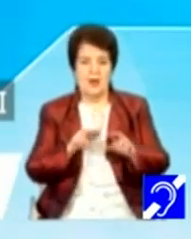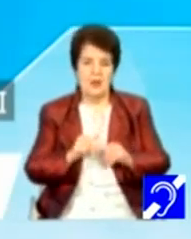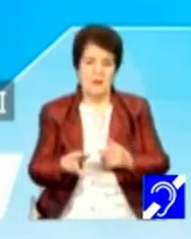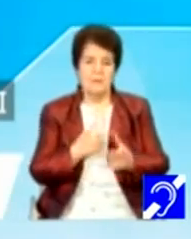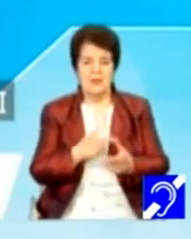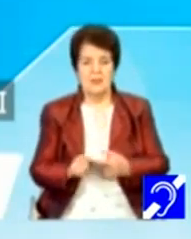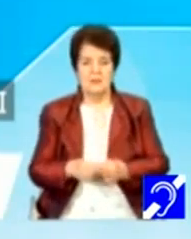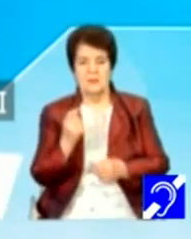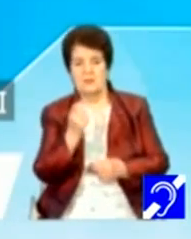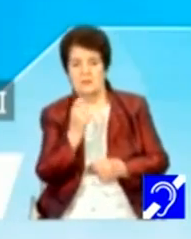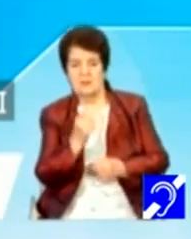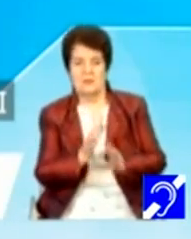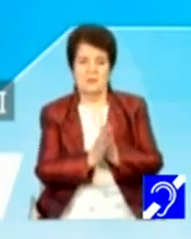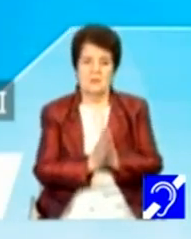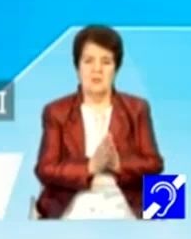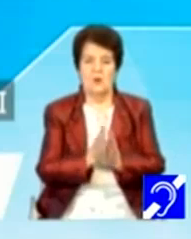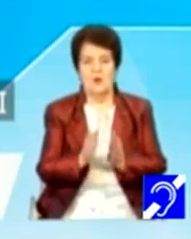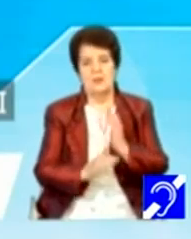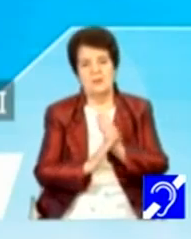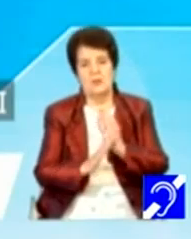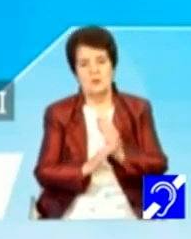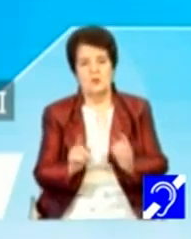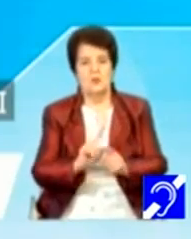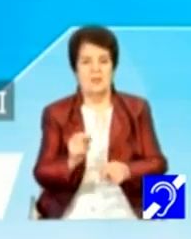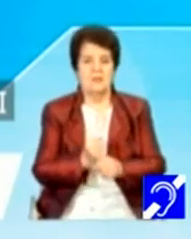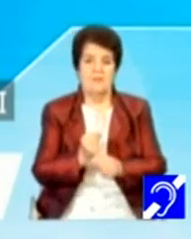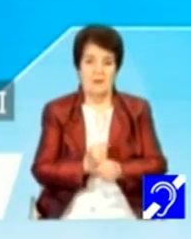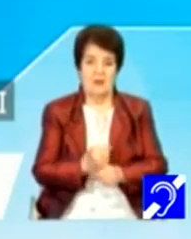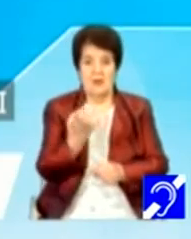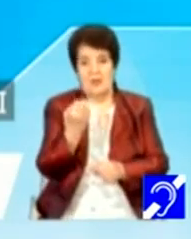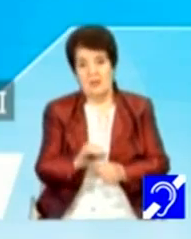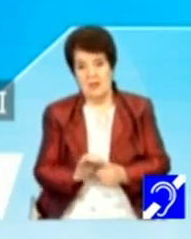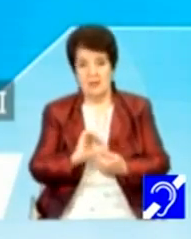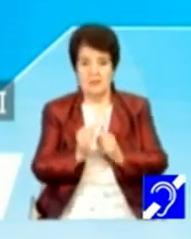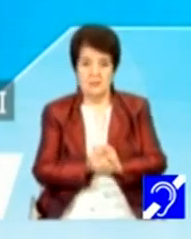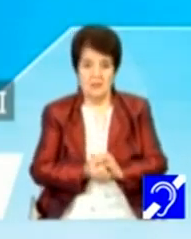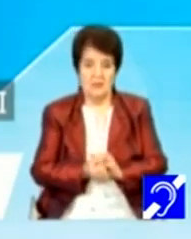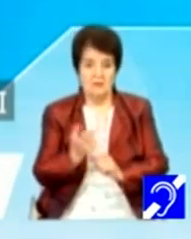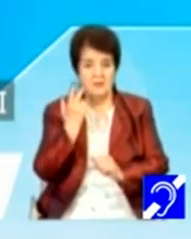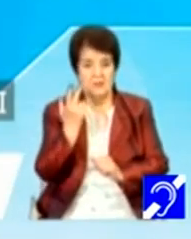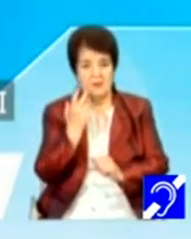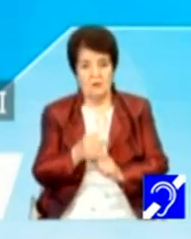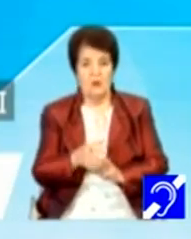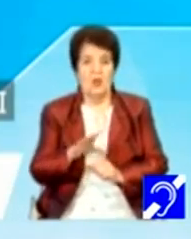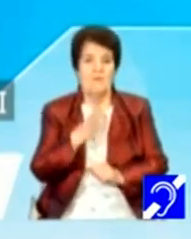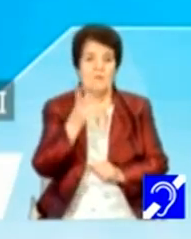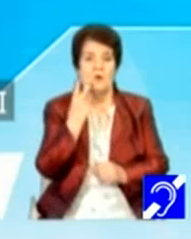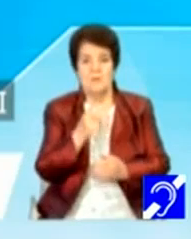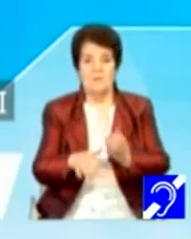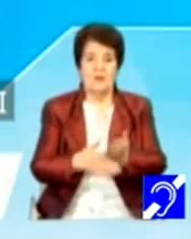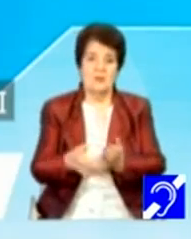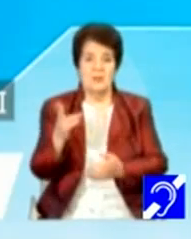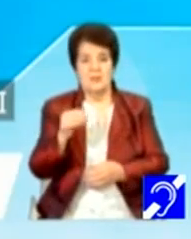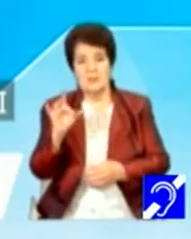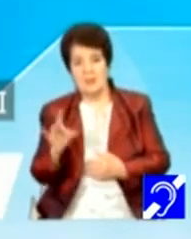pe la ușile lor și să ne rugăm de ei dacă vor să ne ajute, dacă vor să facă. Iar ei, în schimb, de obicei veneau cu șantajuri. Vă facem, vă dăm, vă ajutăm,